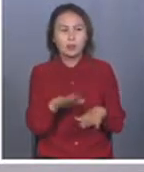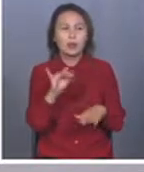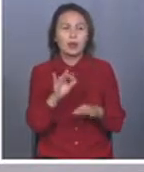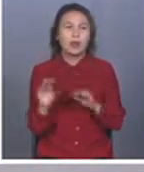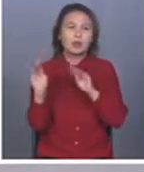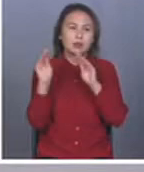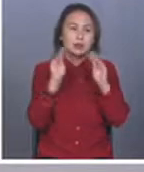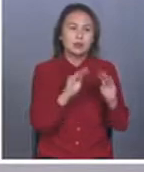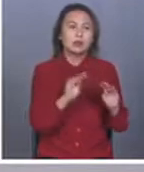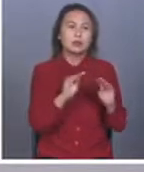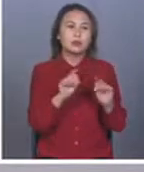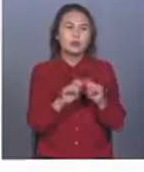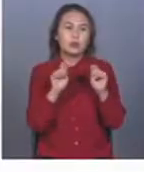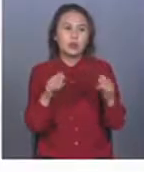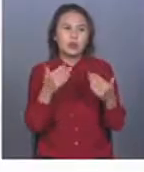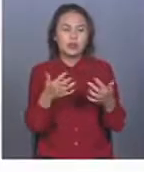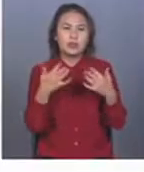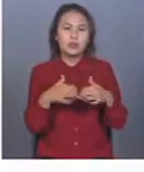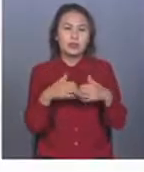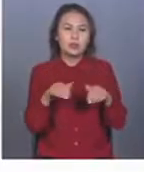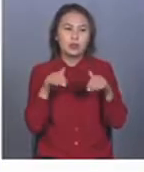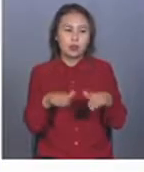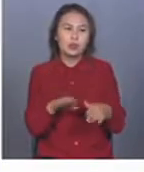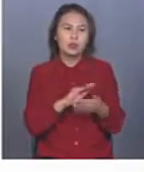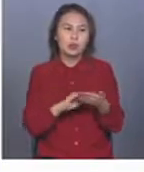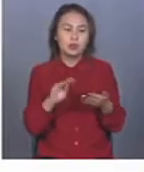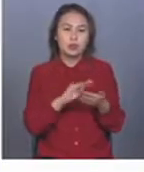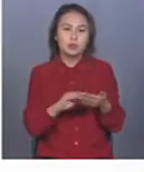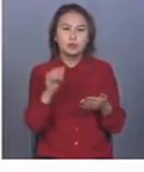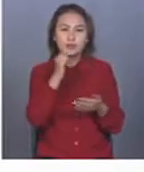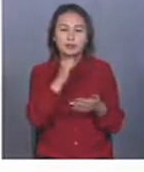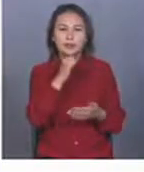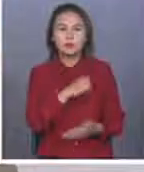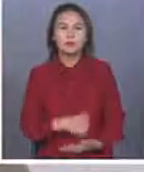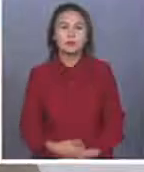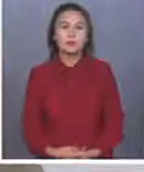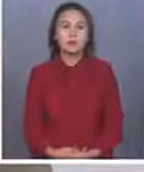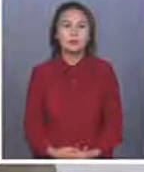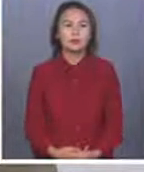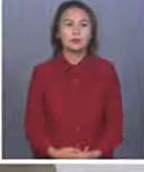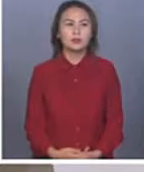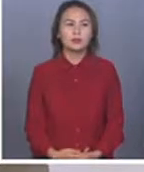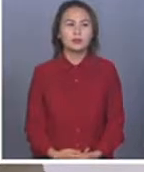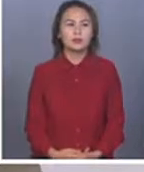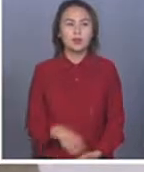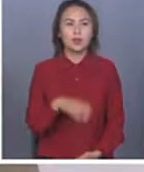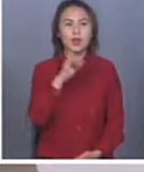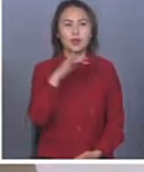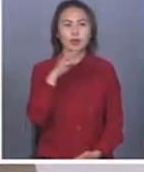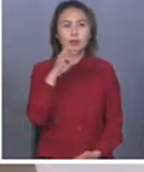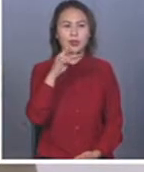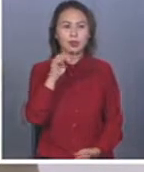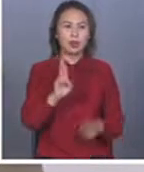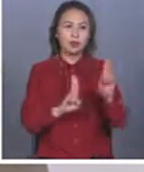әріпті өрнектерді құруды және оларды есеп шығаруда қолдануды үйренетін боламыз. Алдымен арифметикалық амалдар қолдану